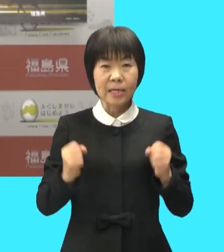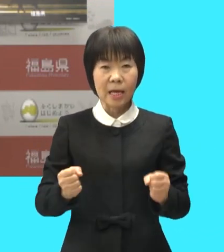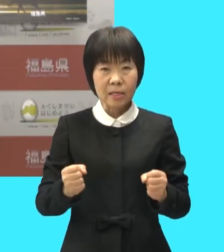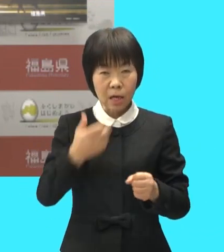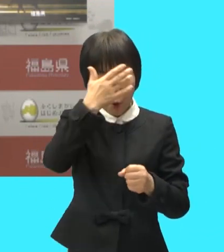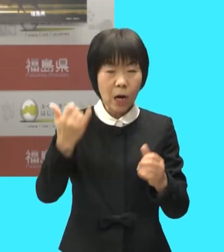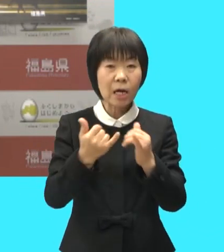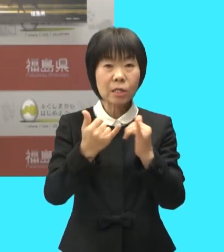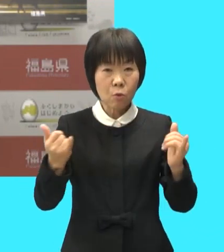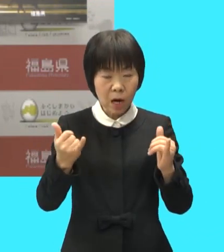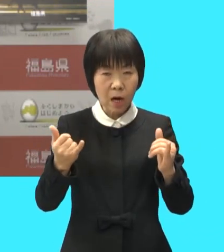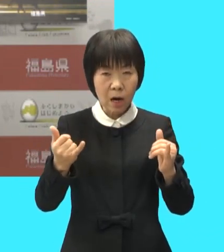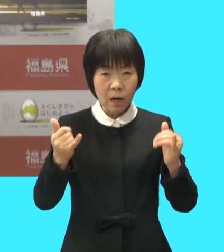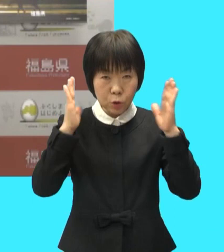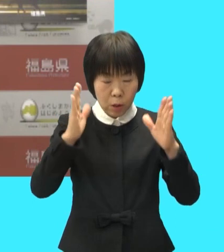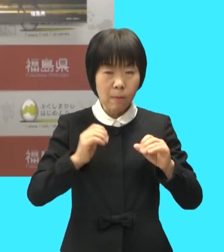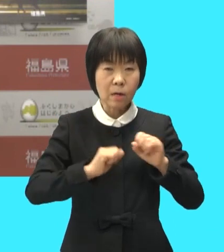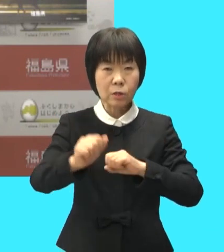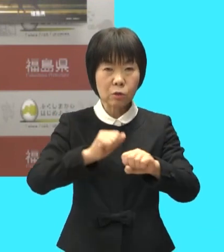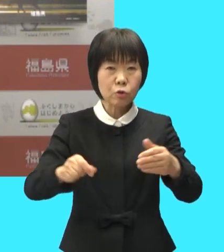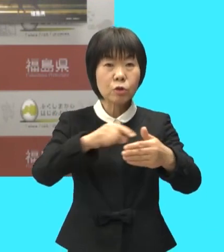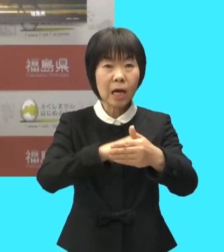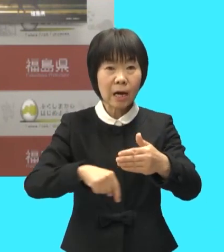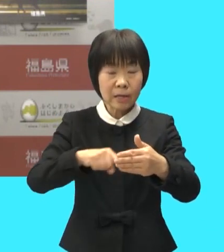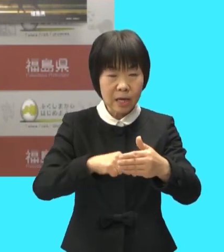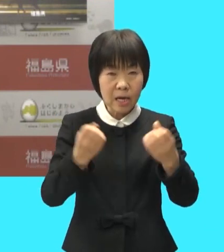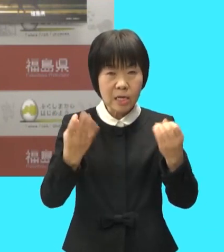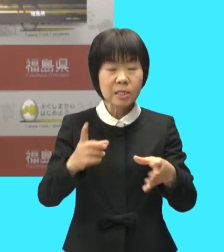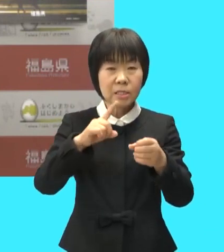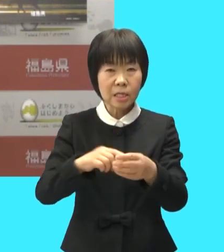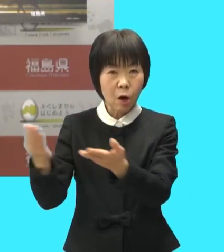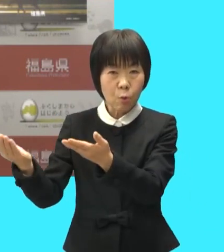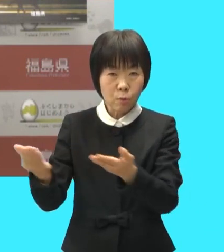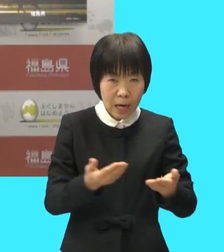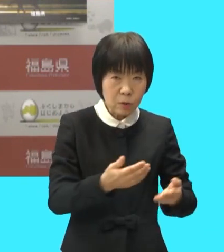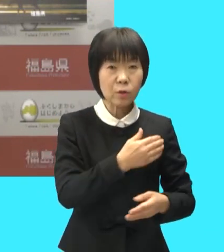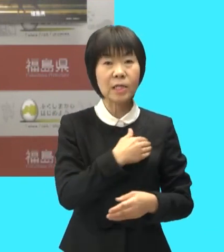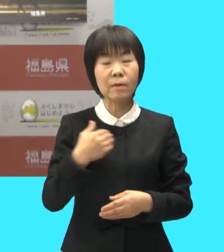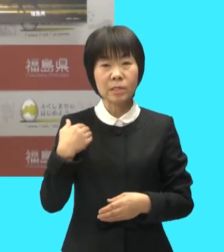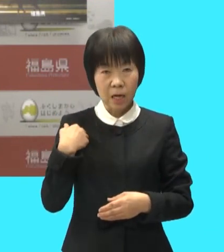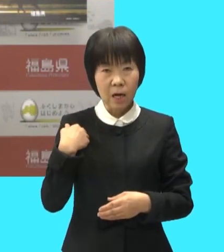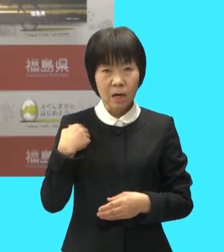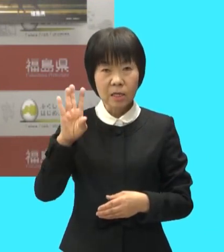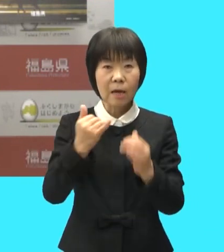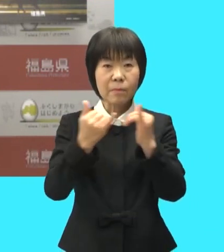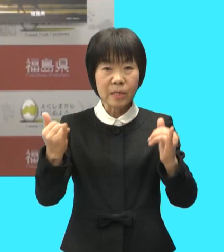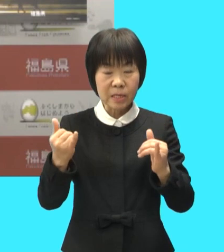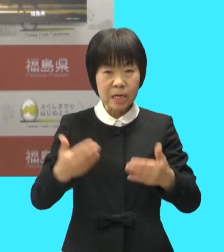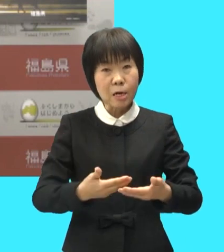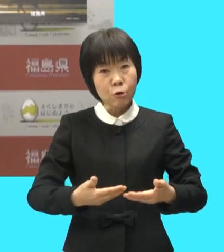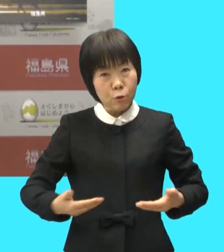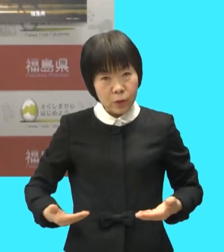者たちが躍動する中でこの新年を迎えることができました。県民に勇